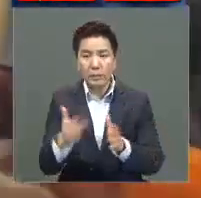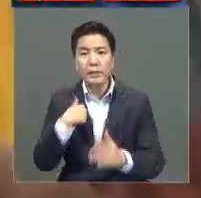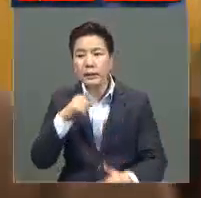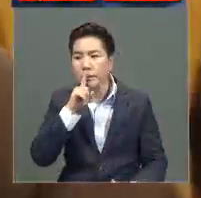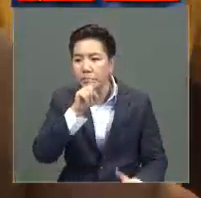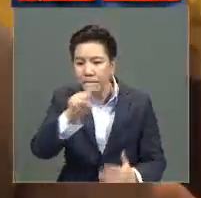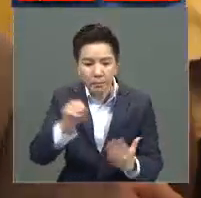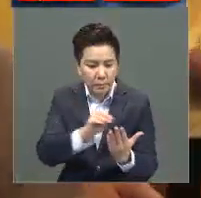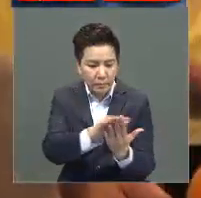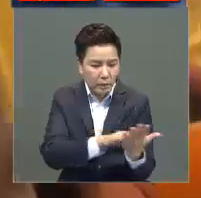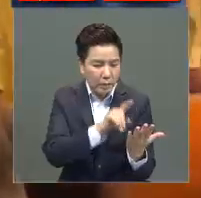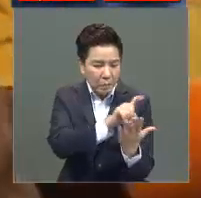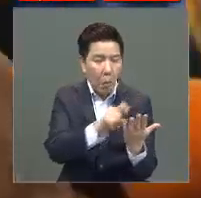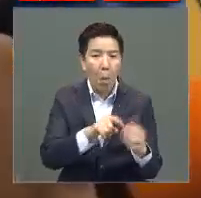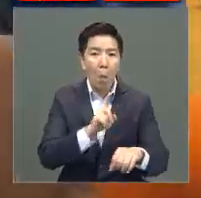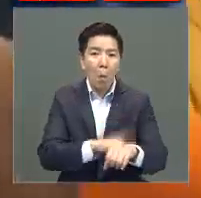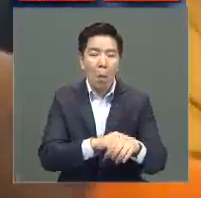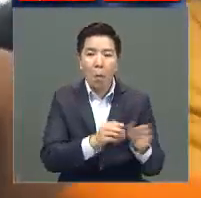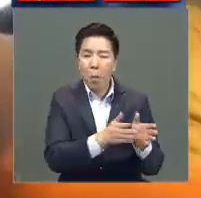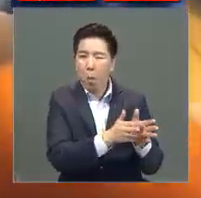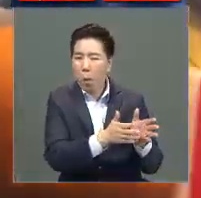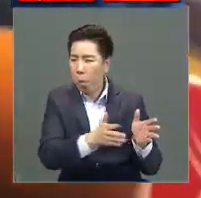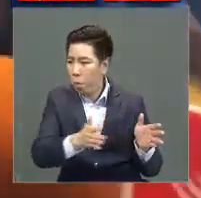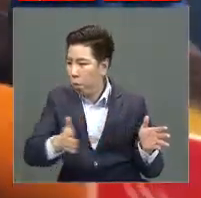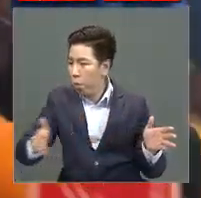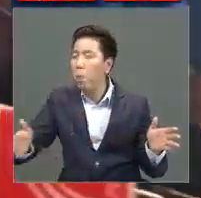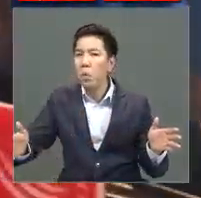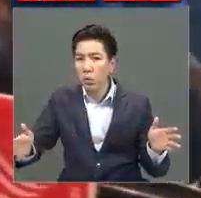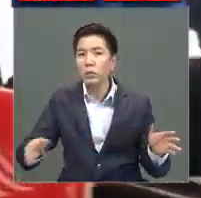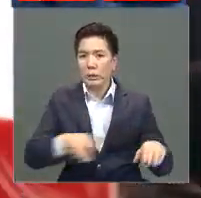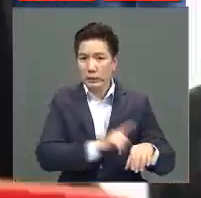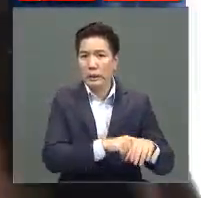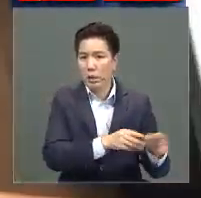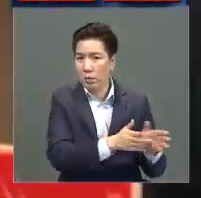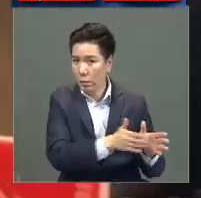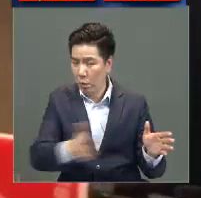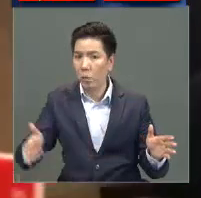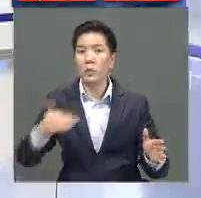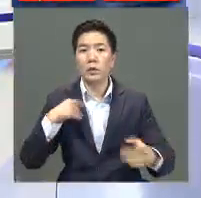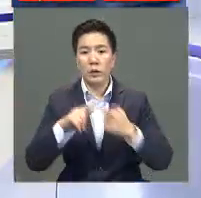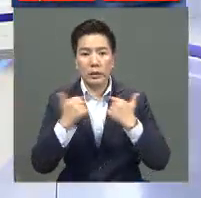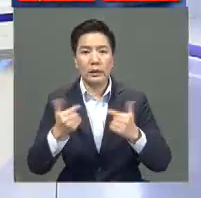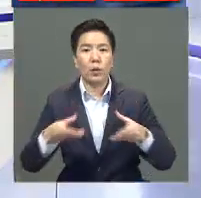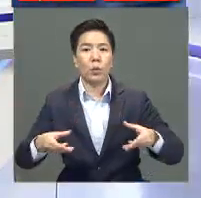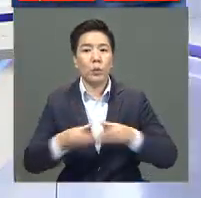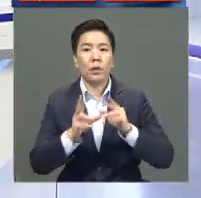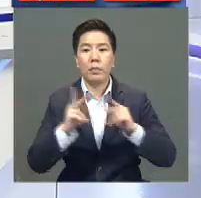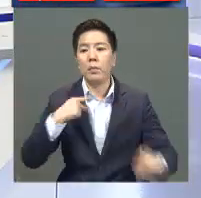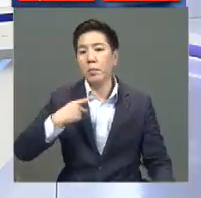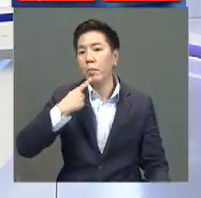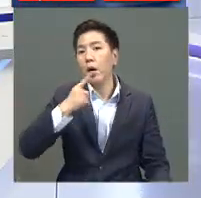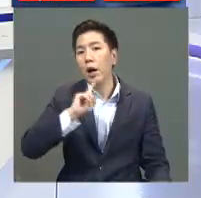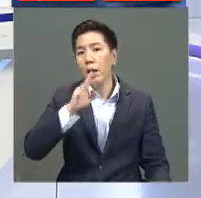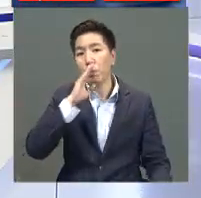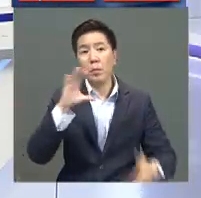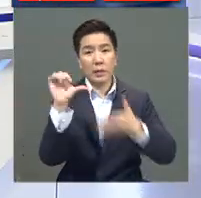ติตามมาดูเหมือนไทม์ไลน์ต่างๆเนี่ยโอ้เวลามันก็ใช้กันพอสมควรนะ มีการคาดการณ์นะในส่วนของกรรมธิการบอกว่าถ้า